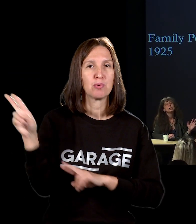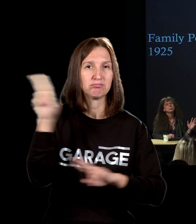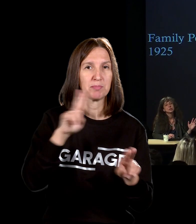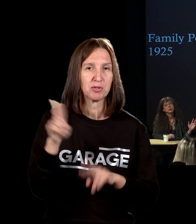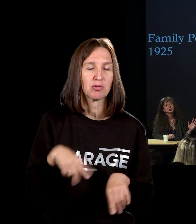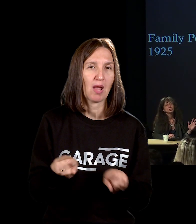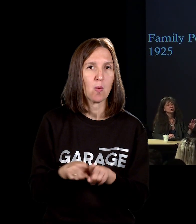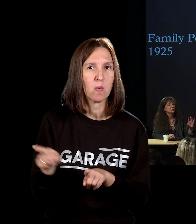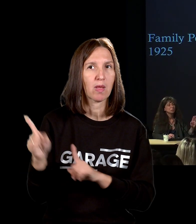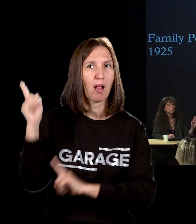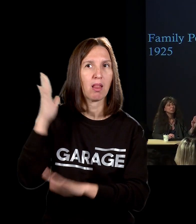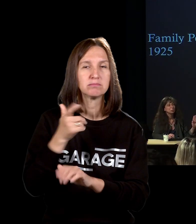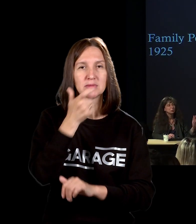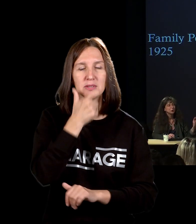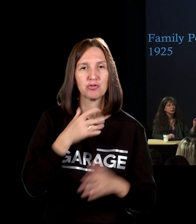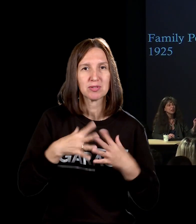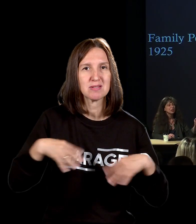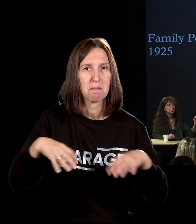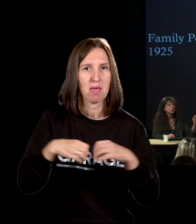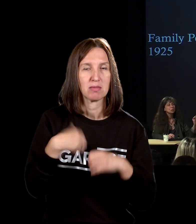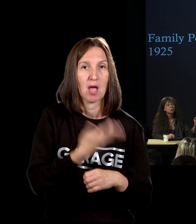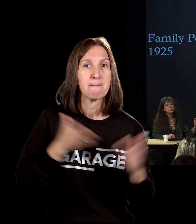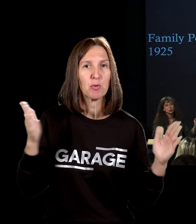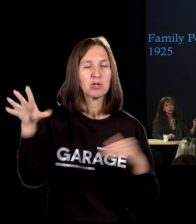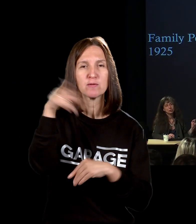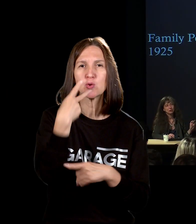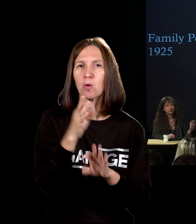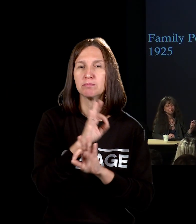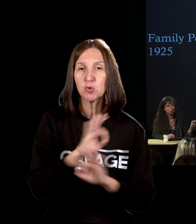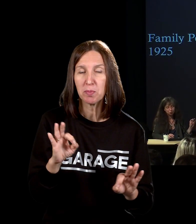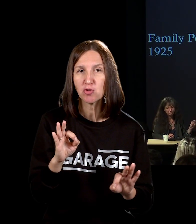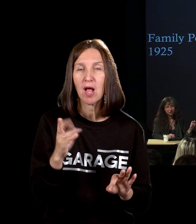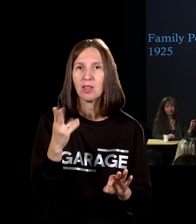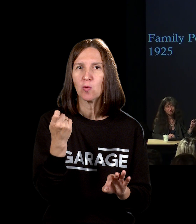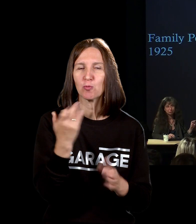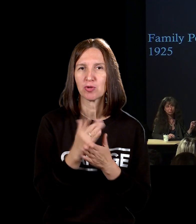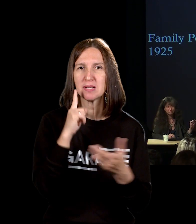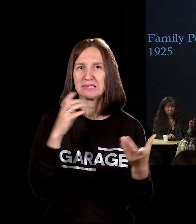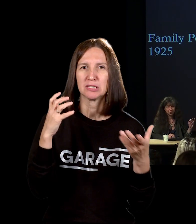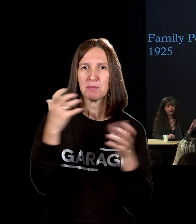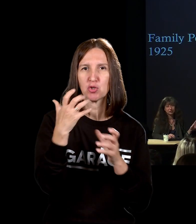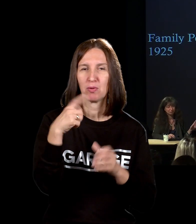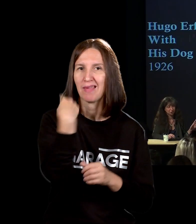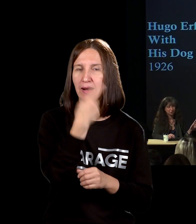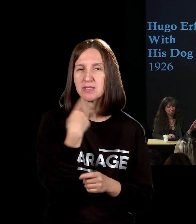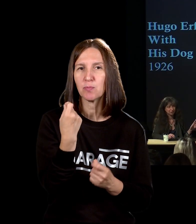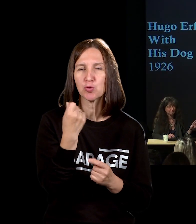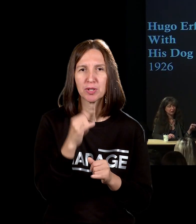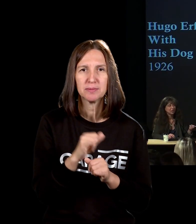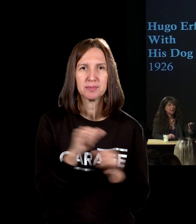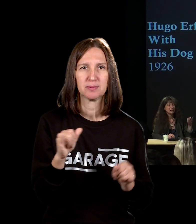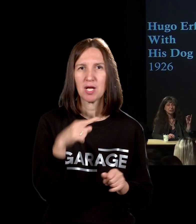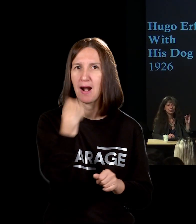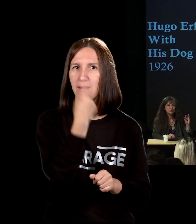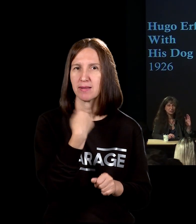классический семейный портрет. Все безупречно. Чуть-чуть смещенные лица, чуть-чуть сделанные гротескными черты